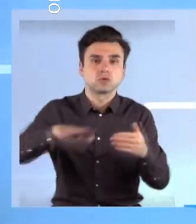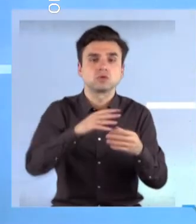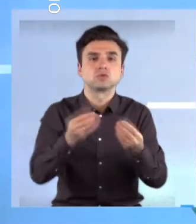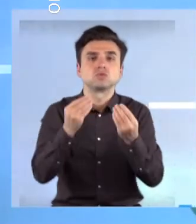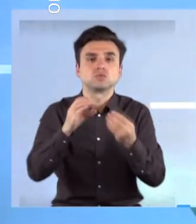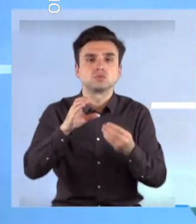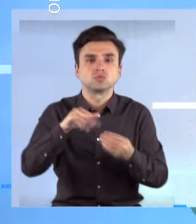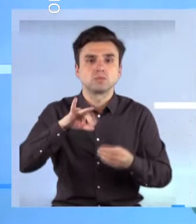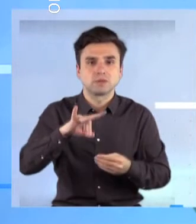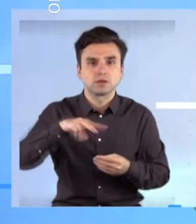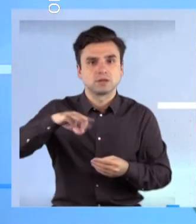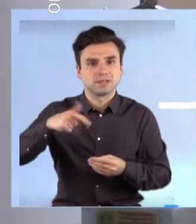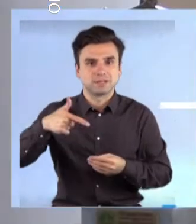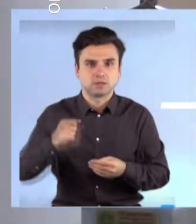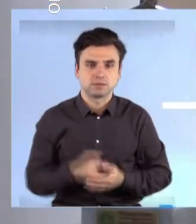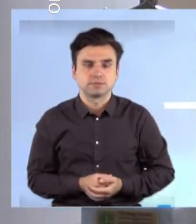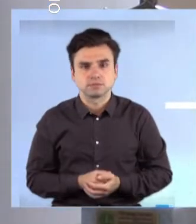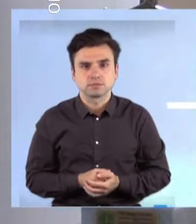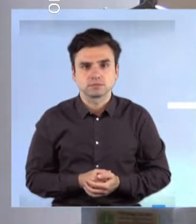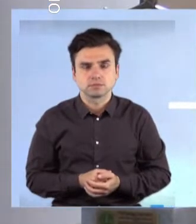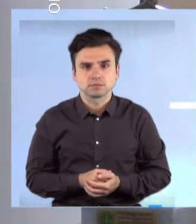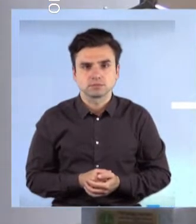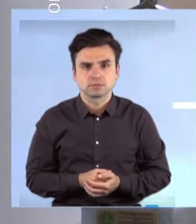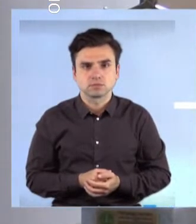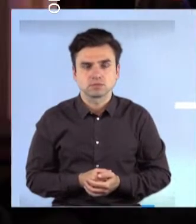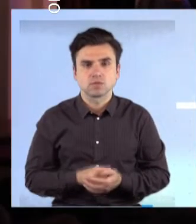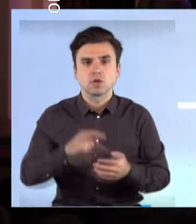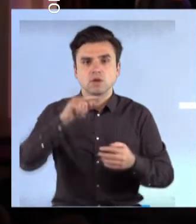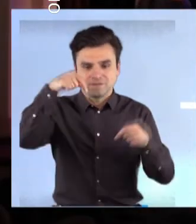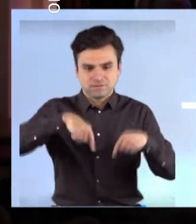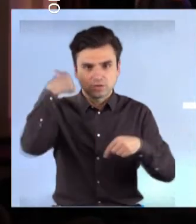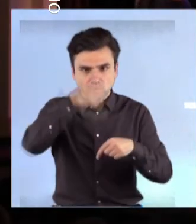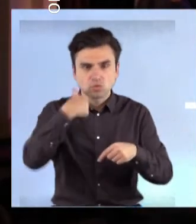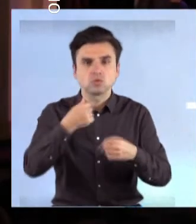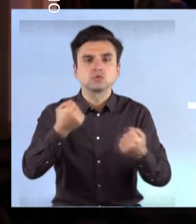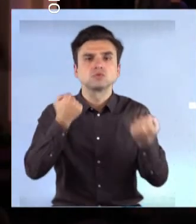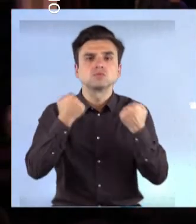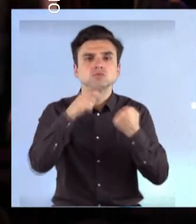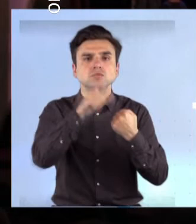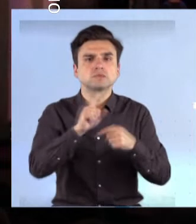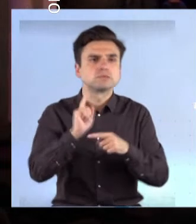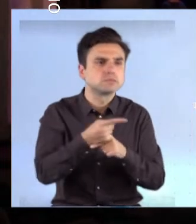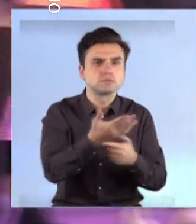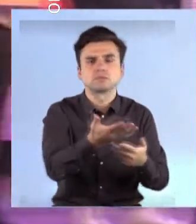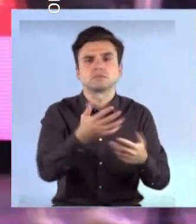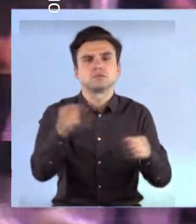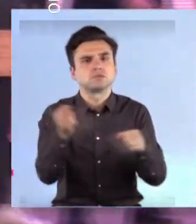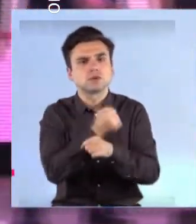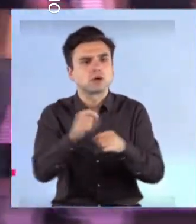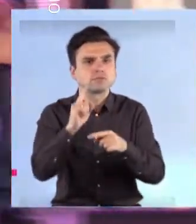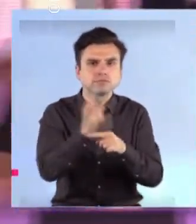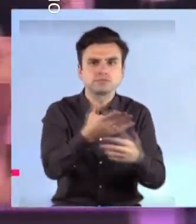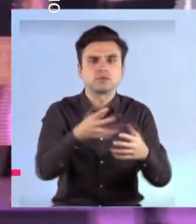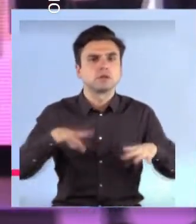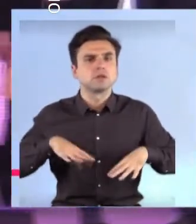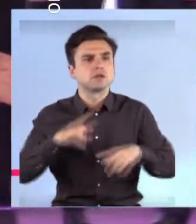Переможців у цих та інших 12 номінаціях оголосили на щорічній церемонії «Golden Fighter». Традиційна для нашого міста вже